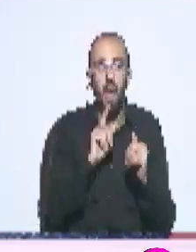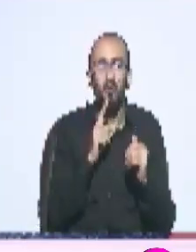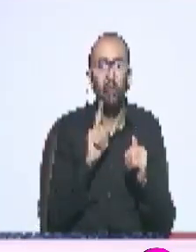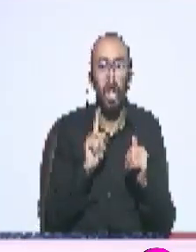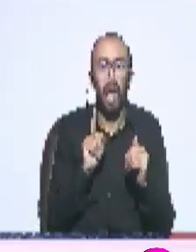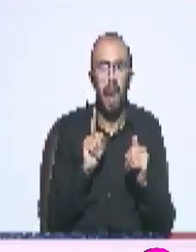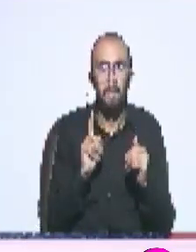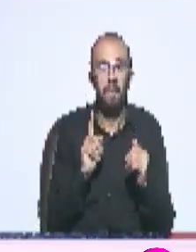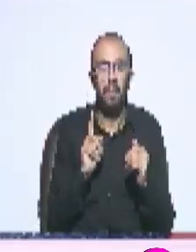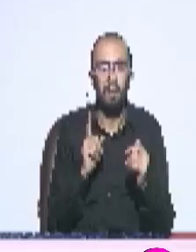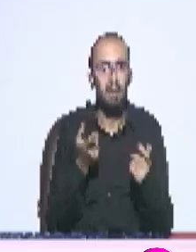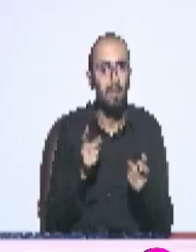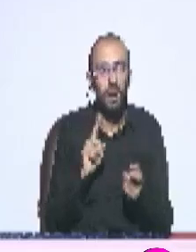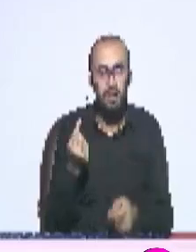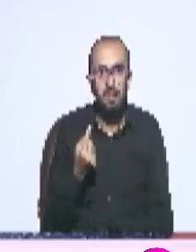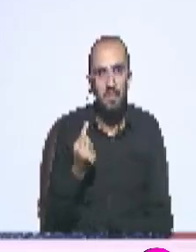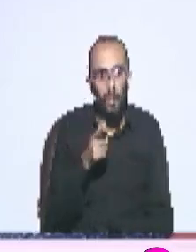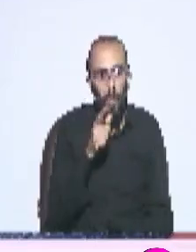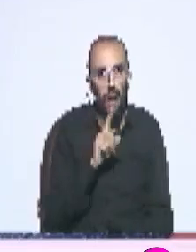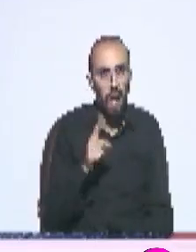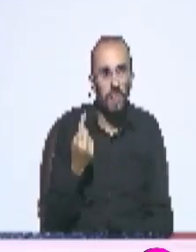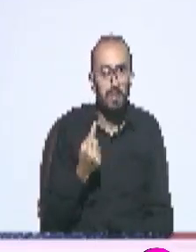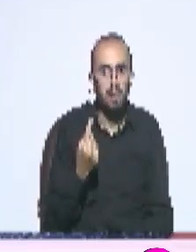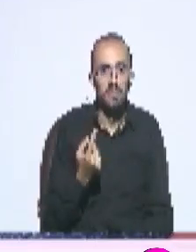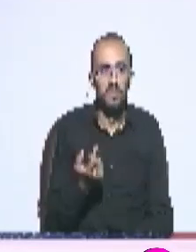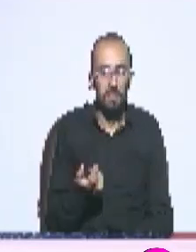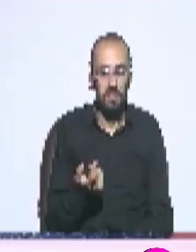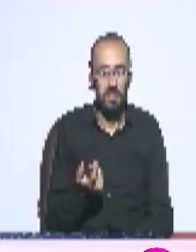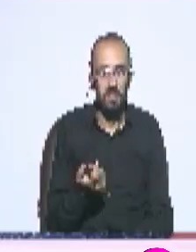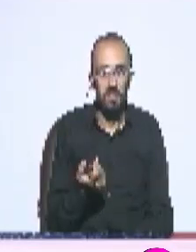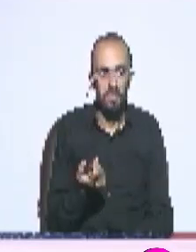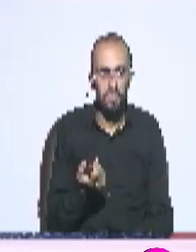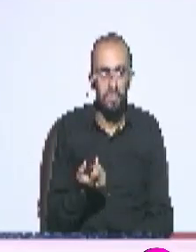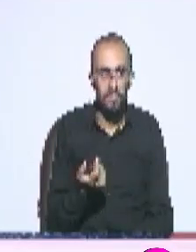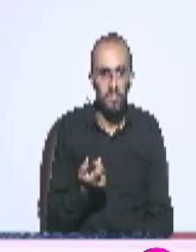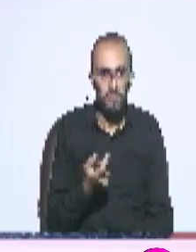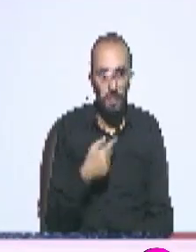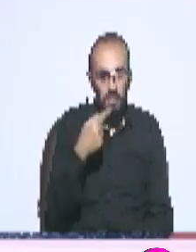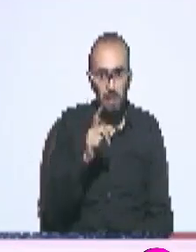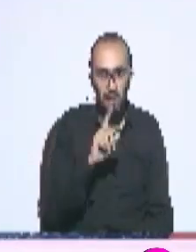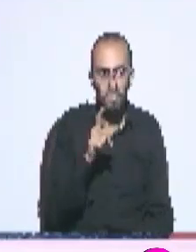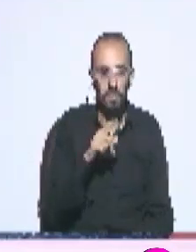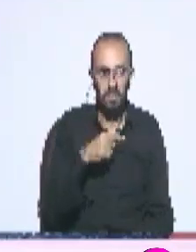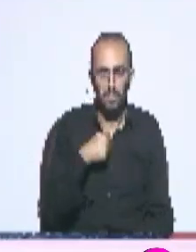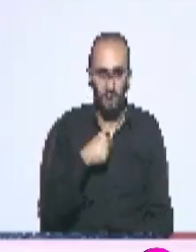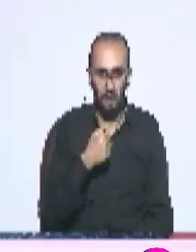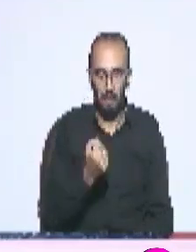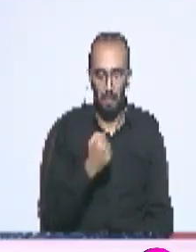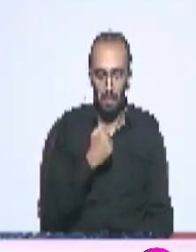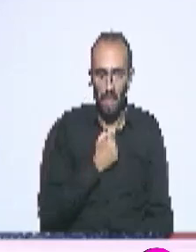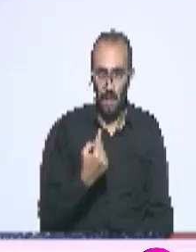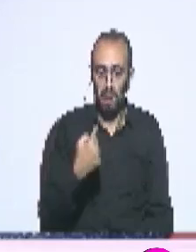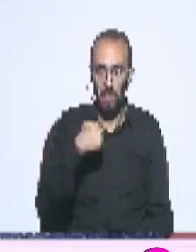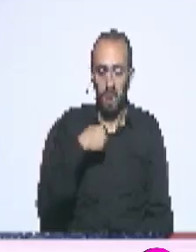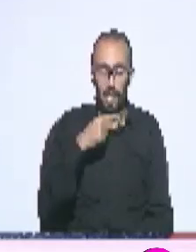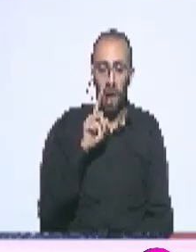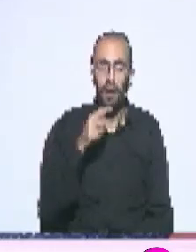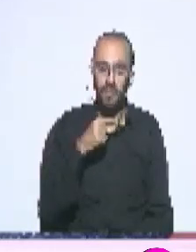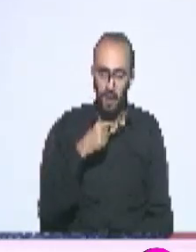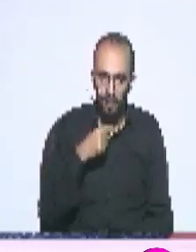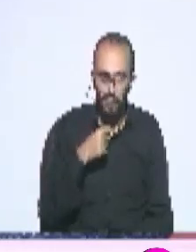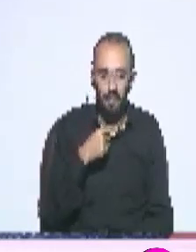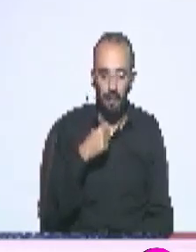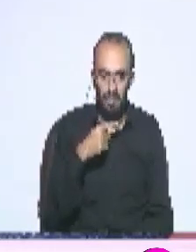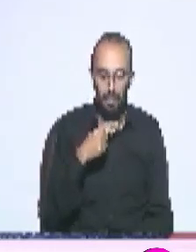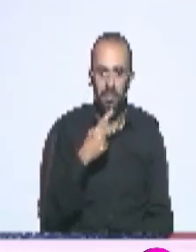وحشه فانا النهارده ما بعرفش اقول لا على حاجات فيها تجاوز ضدي لان اللي بيقول حاضر